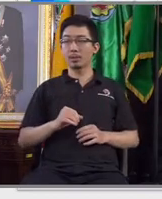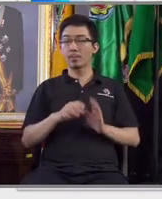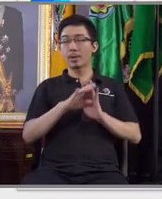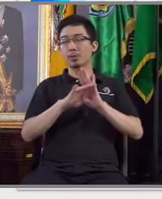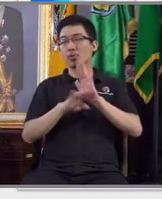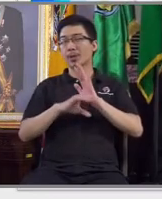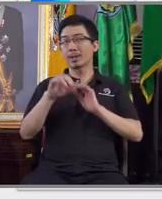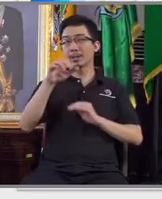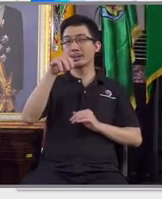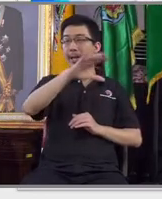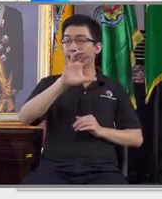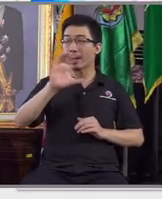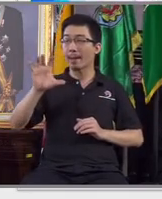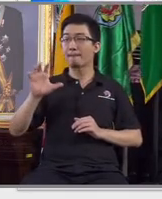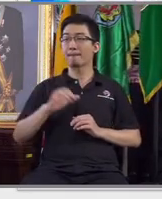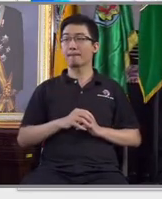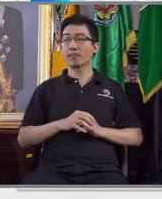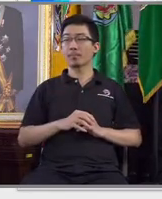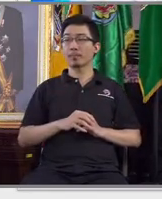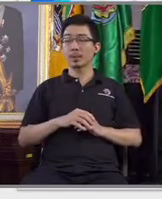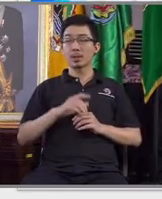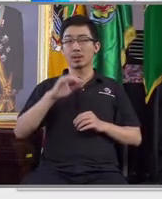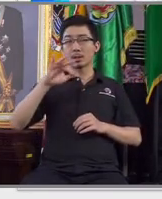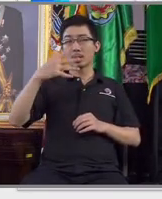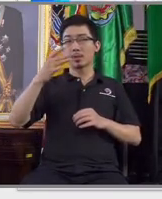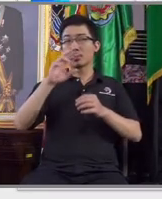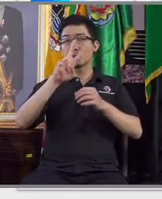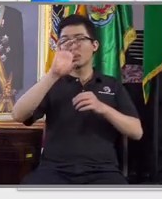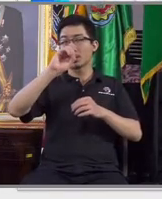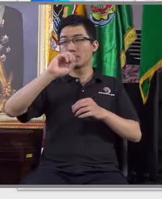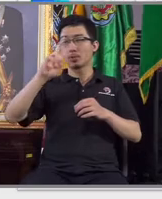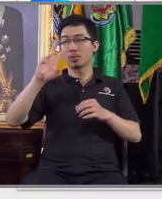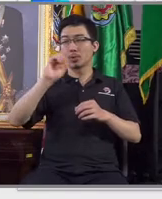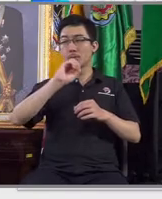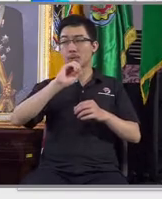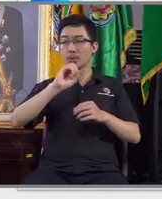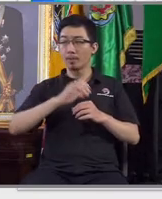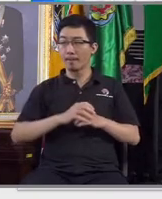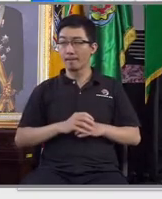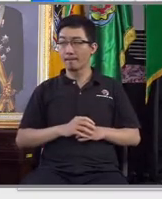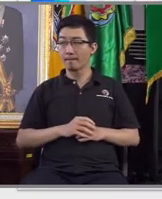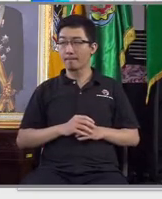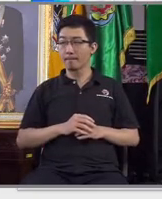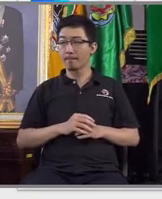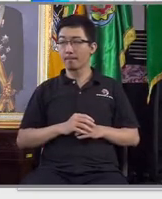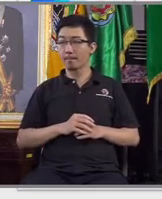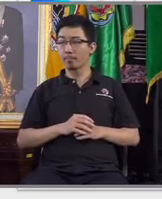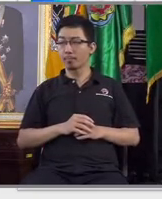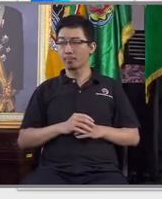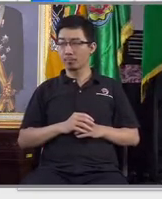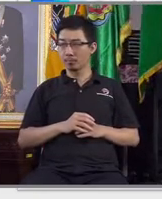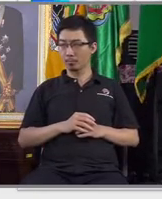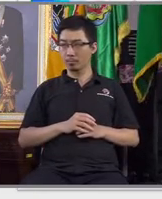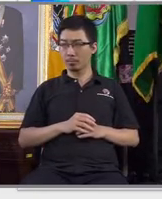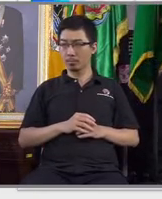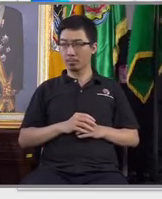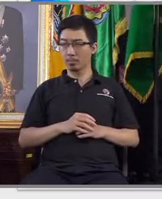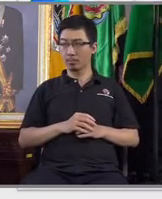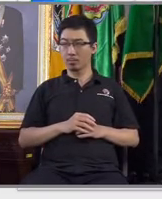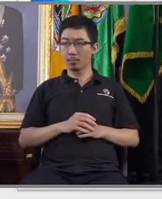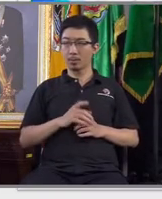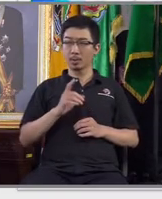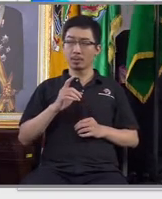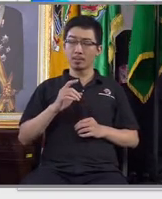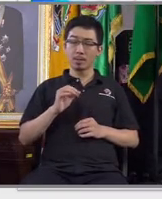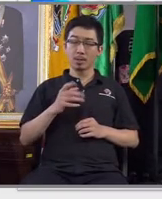DED, penyerahan aset lahan terminal ke Kemenhub 5 hektar sudah, pengadaan lahan